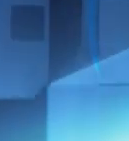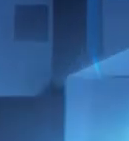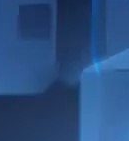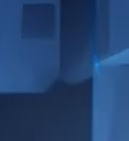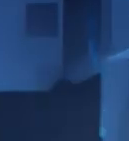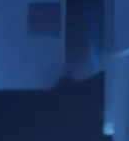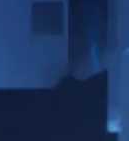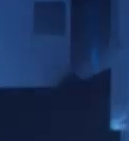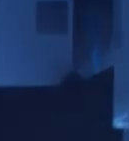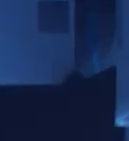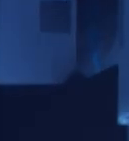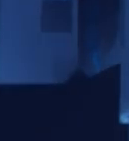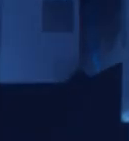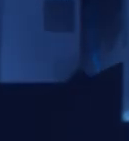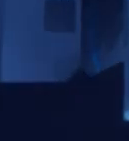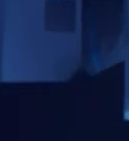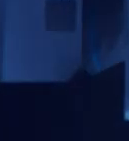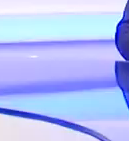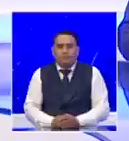телекомпания ЖТСУ из Алакольского района.